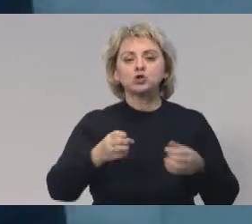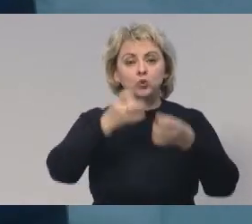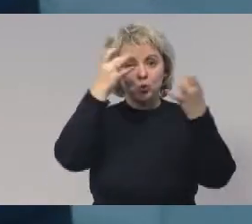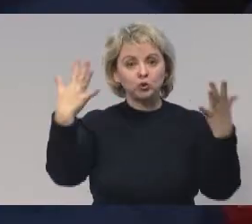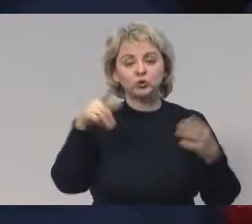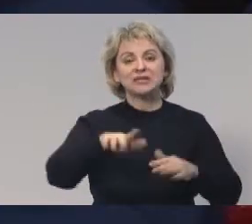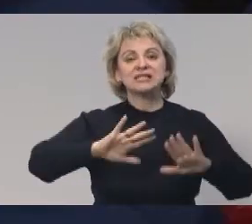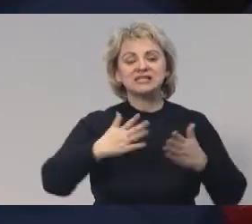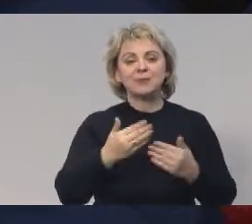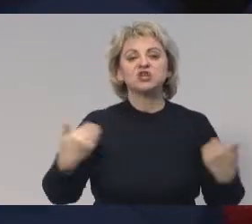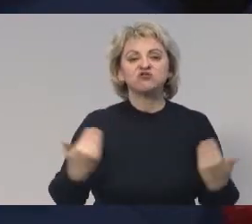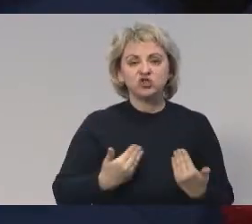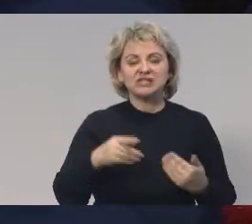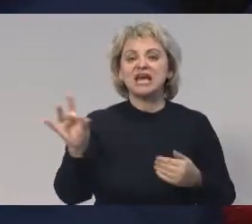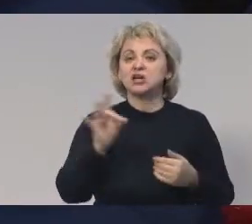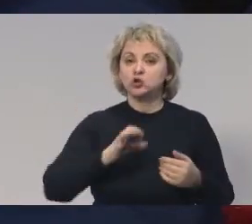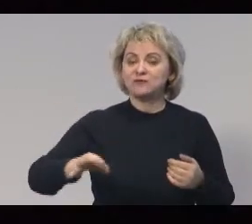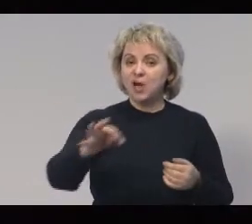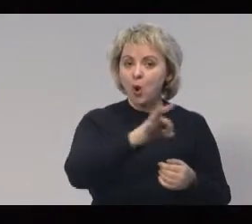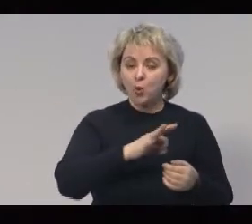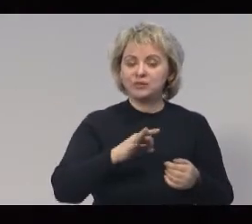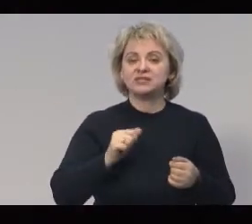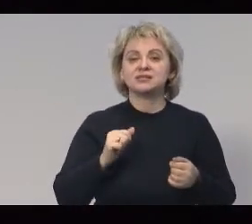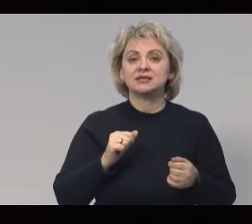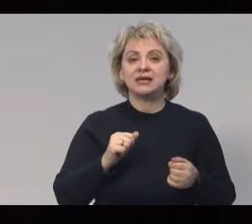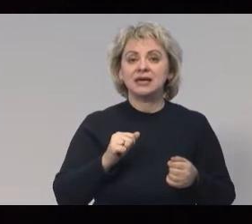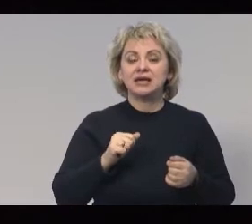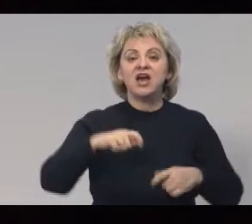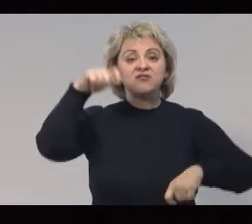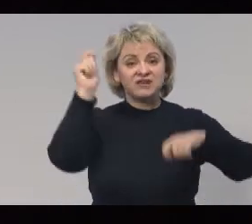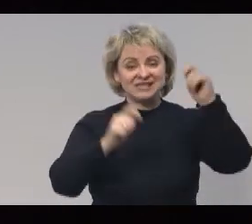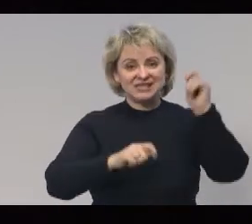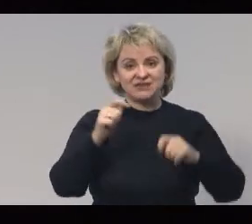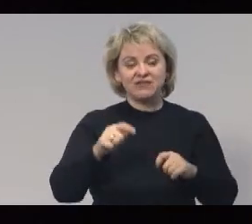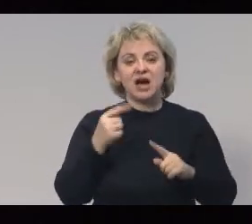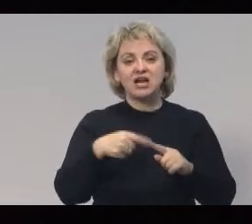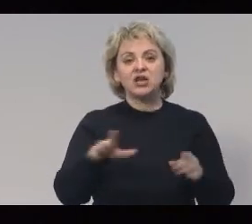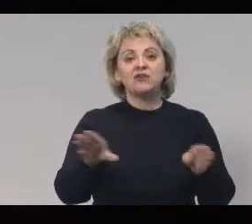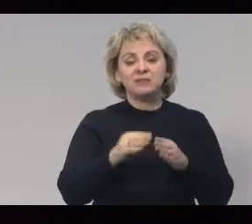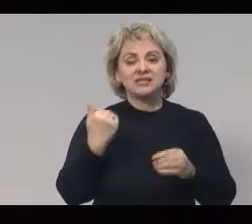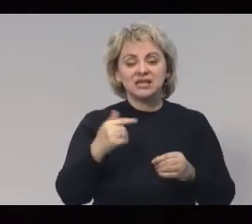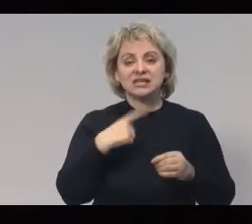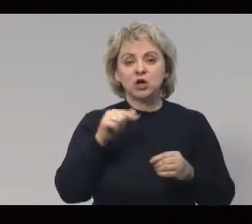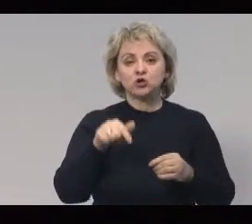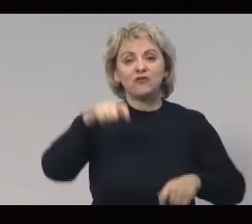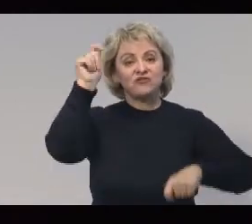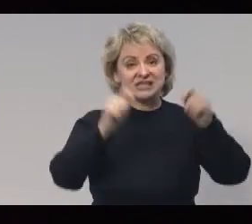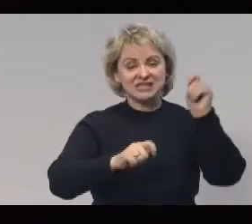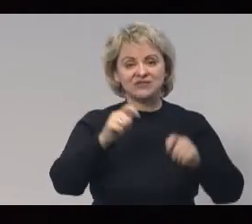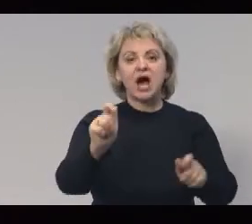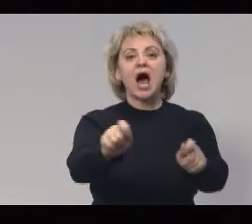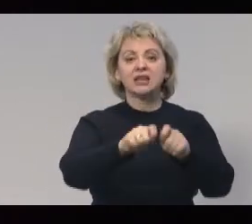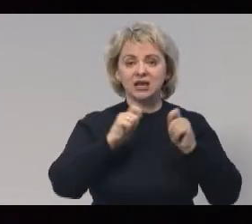культурное событие в жизни Ростовской области. Фестиваль, мы вместе с Машенькой говорим,